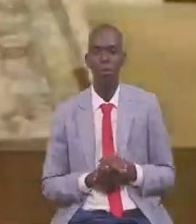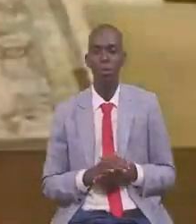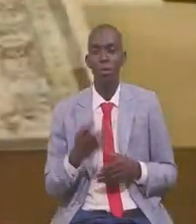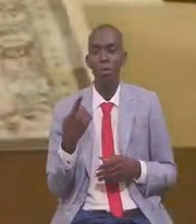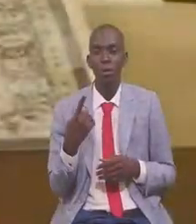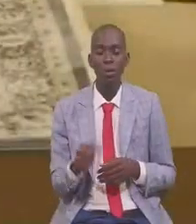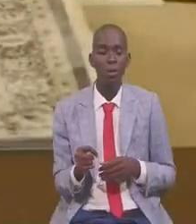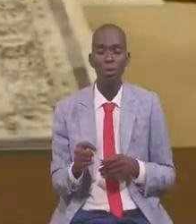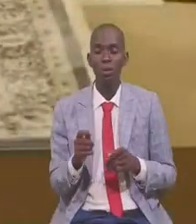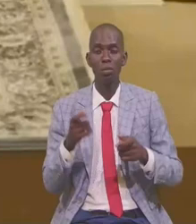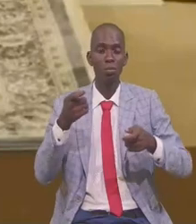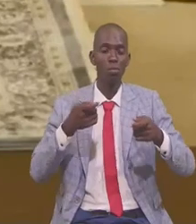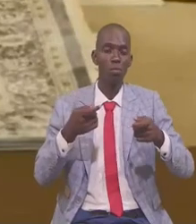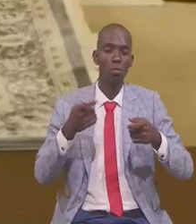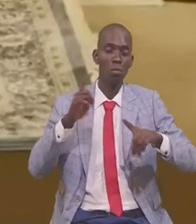Les propos